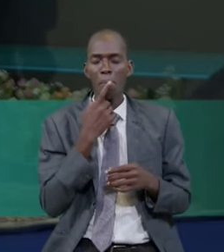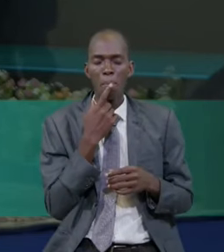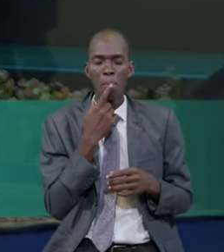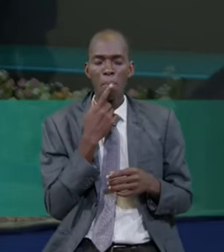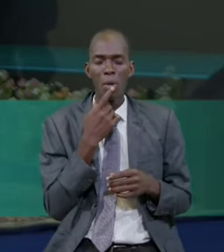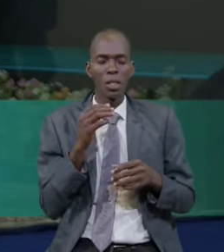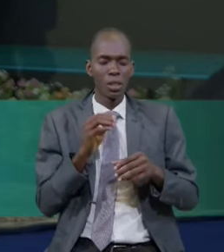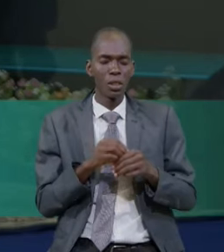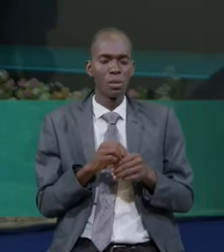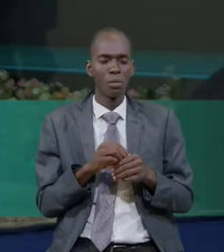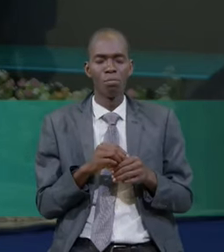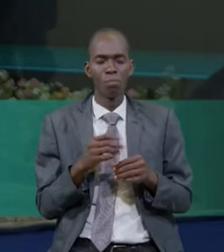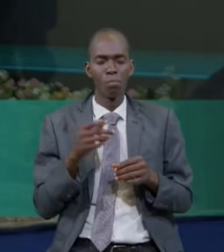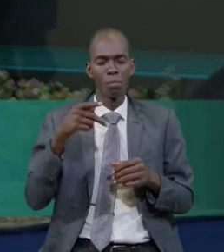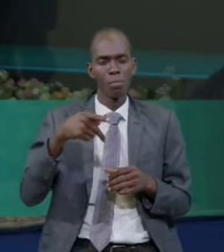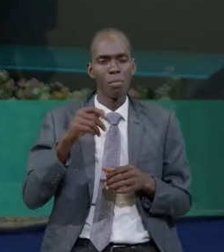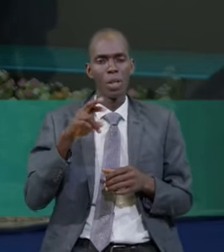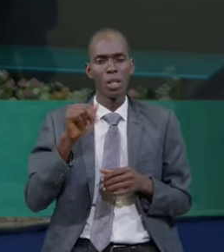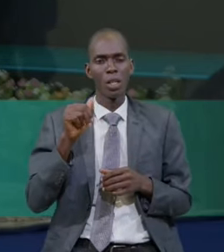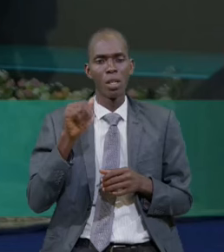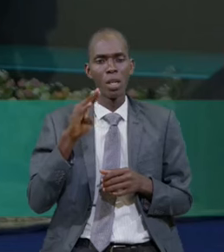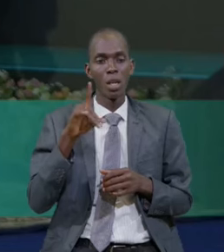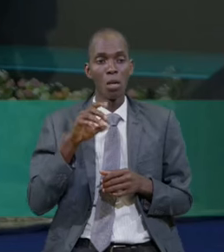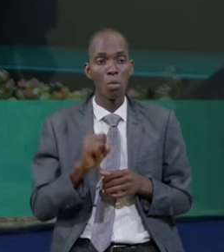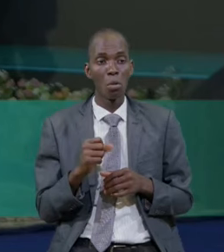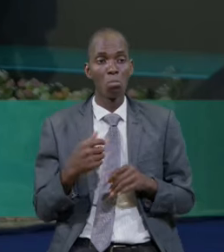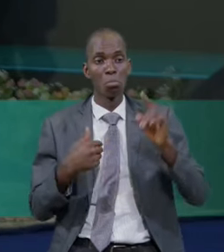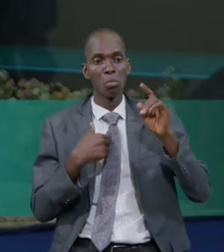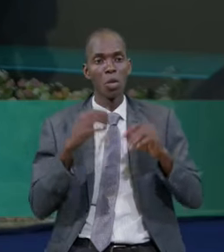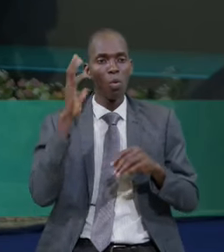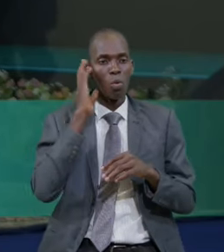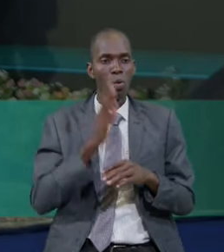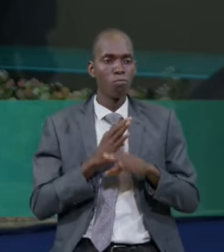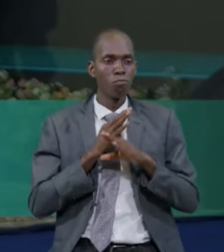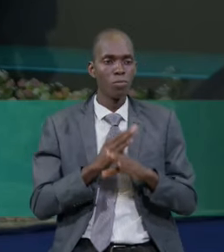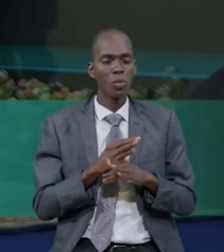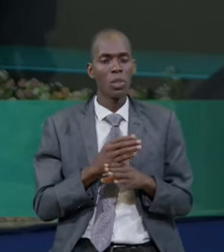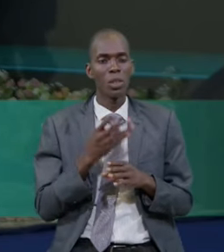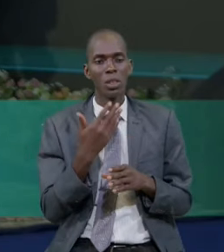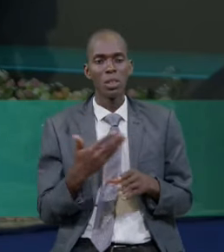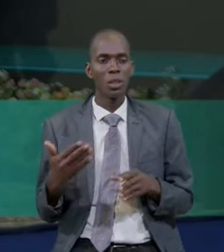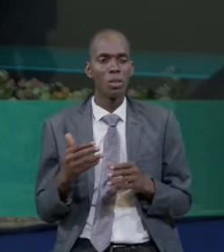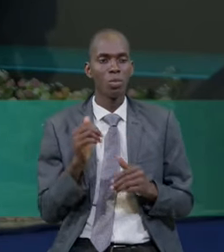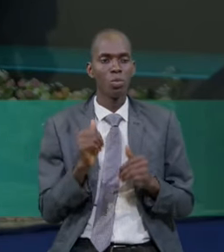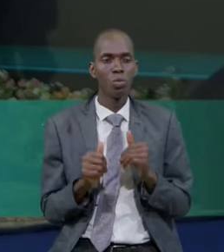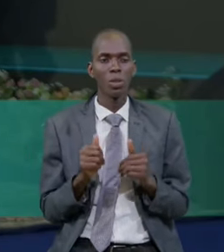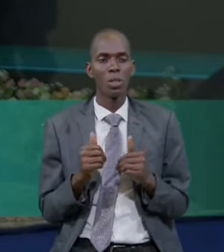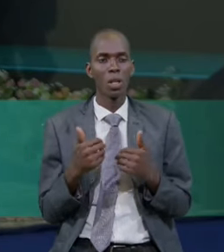en parabole, je publierai des choses cachées depuis la création du